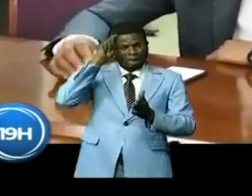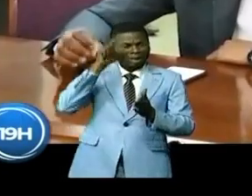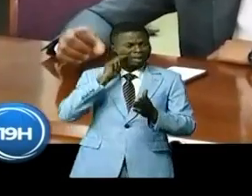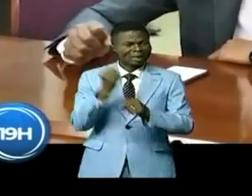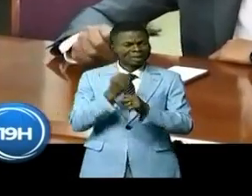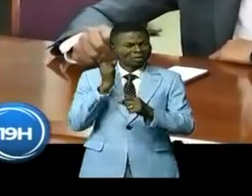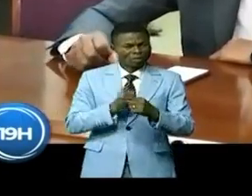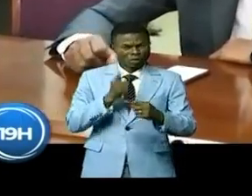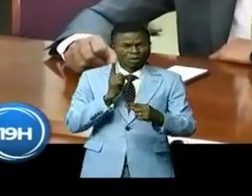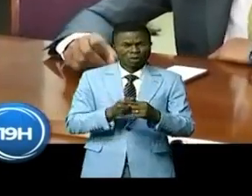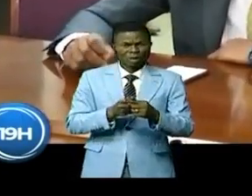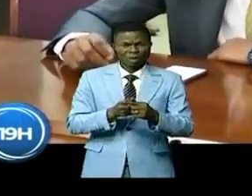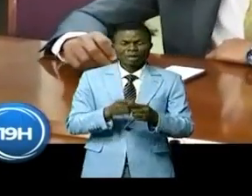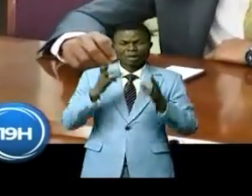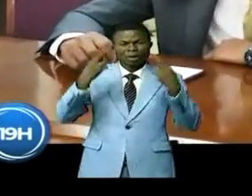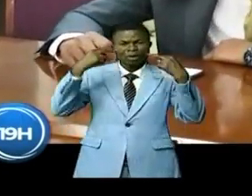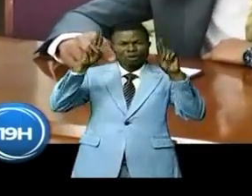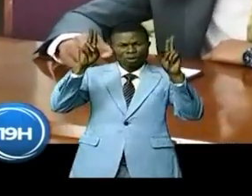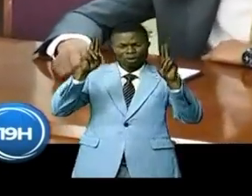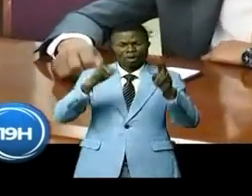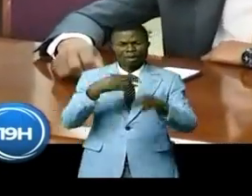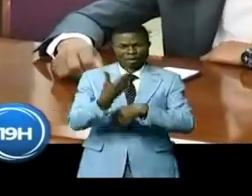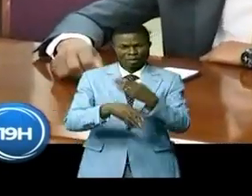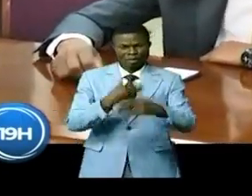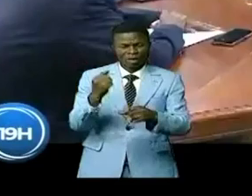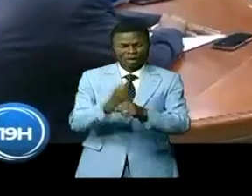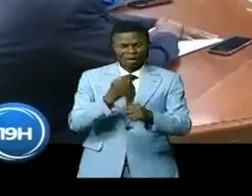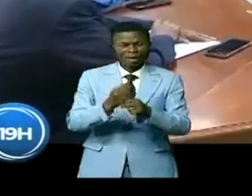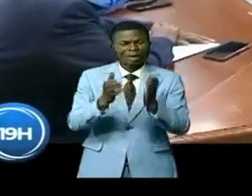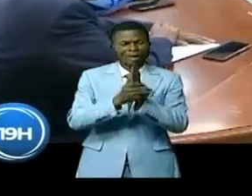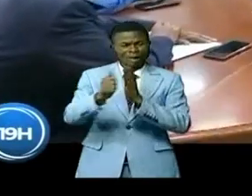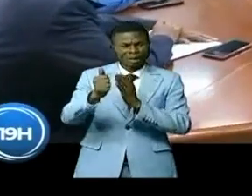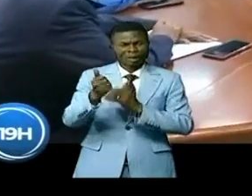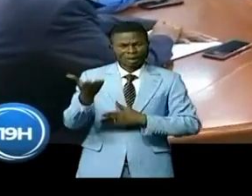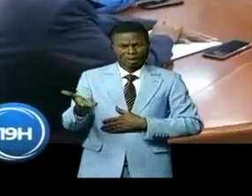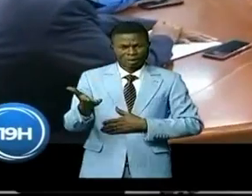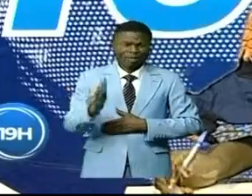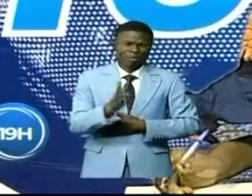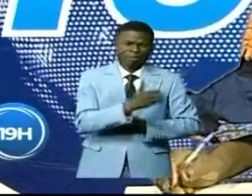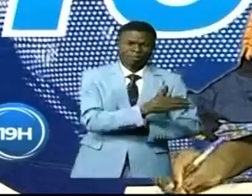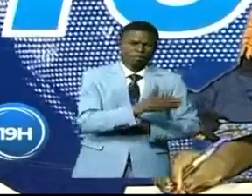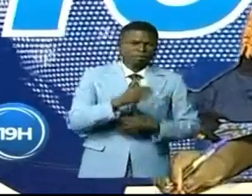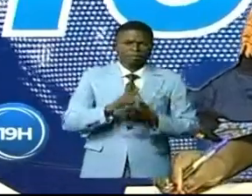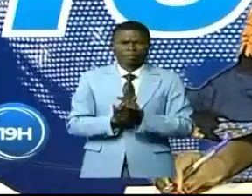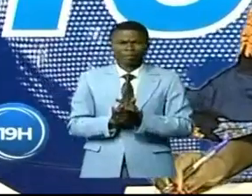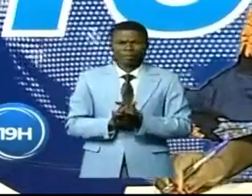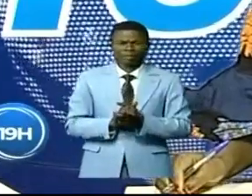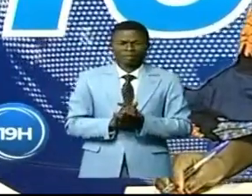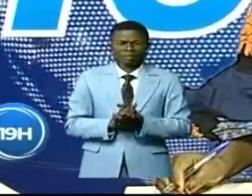difficile, ont réussi à produire un travail de qualité.